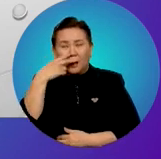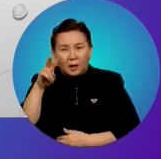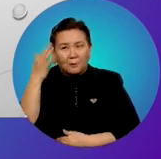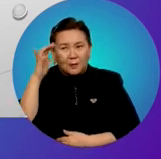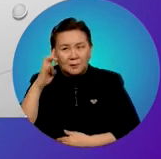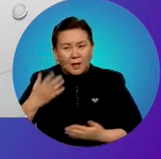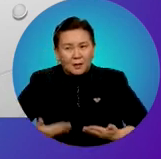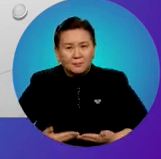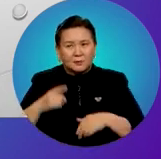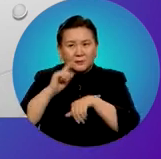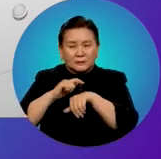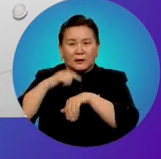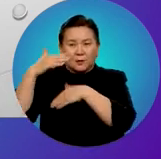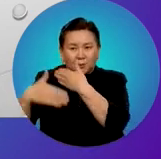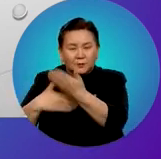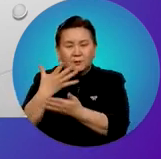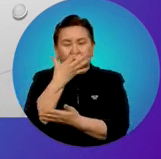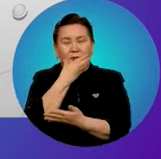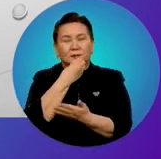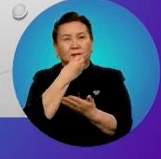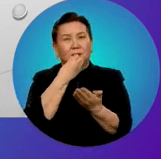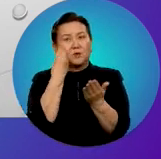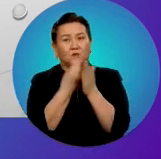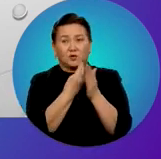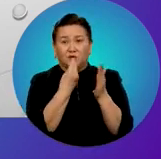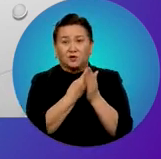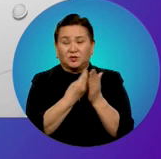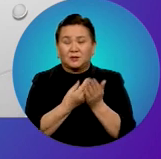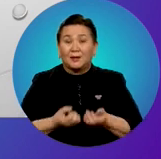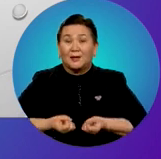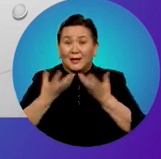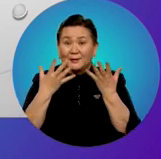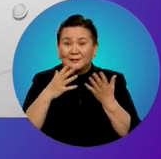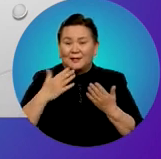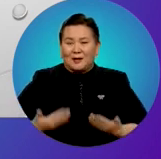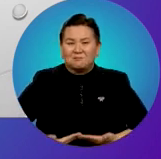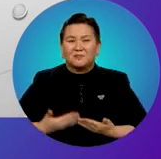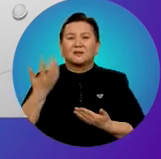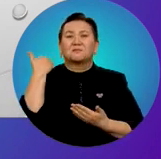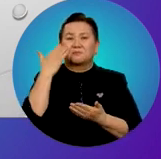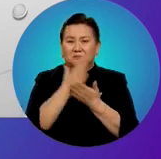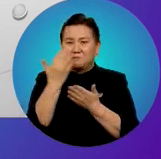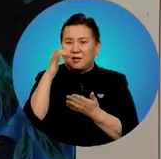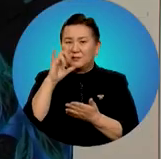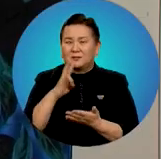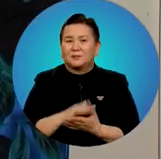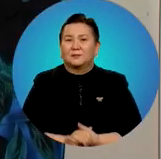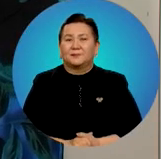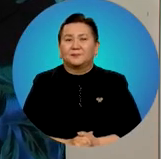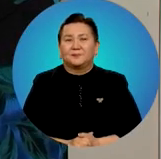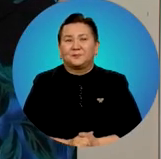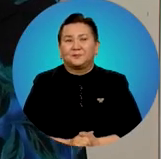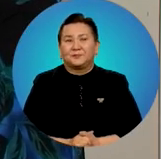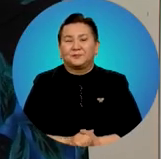амьдарч байсан цаг үеийг уран сайхнаар баримтд түшиж гаргасан тухайн үед амьдарч яваа мэт номын агаарт хөвж байв гэж